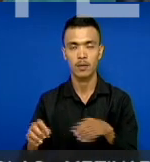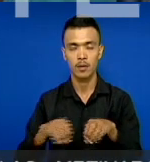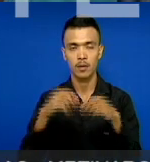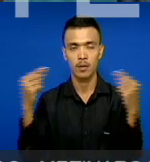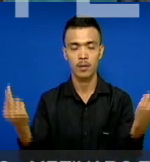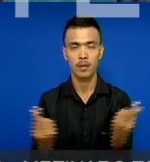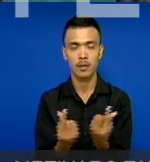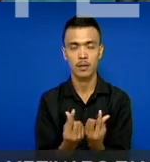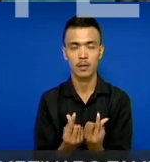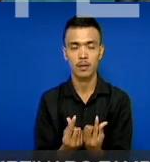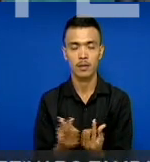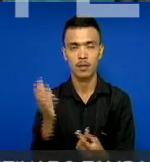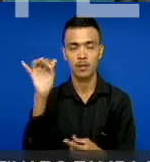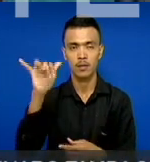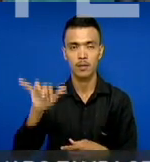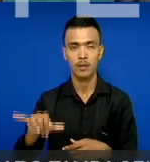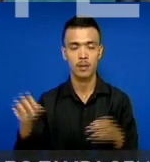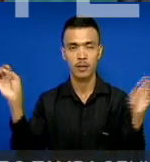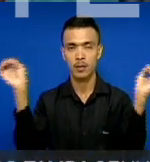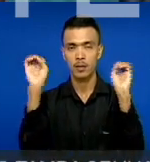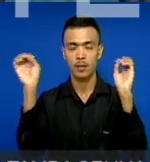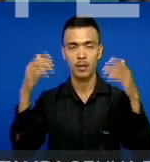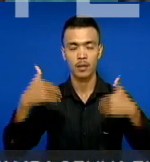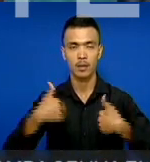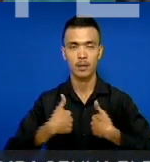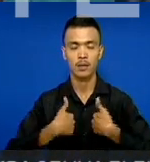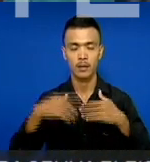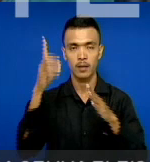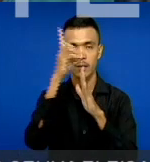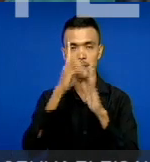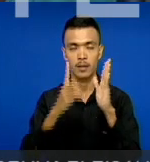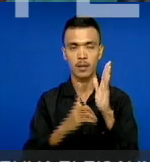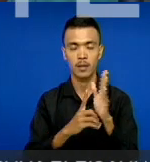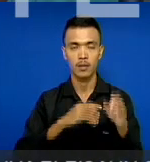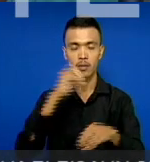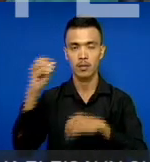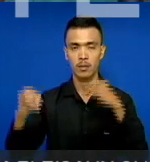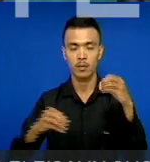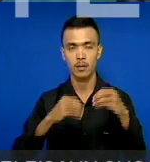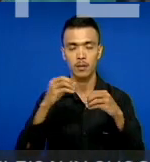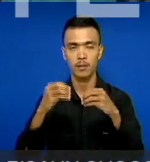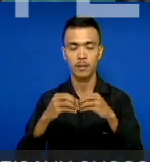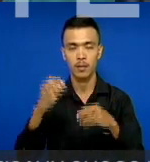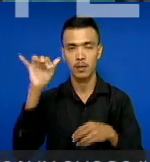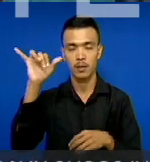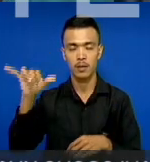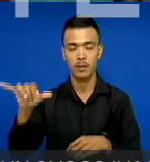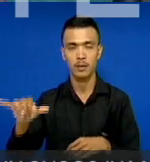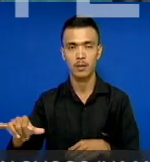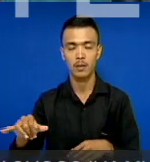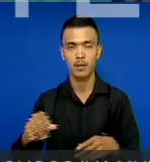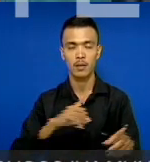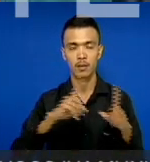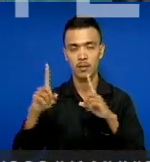sa arte marciais sira la iha darus nebe apropria daru kono ba buat nebe mak sira